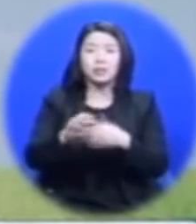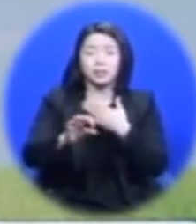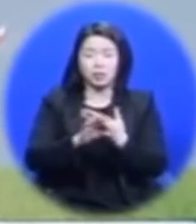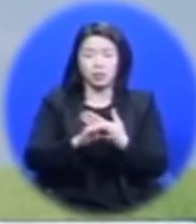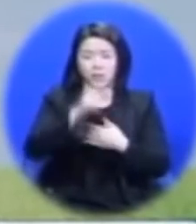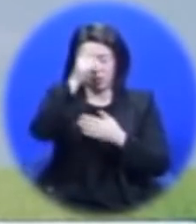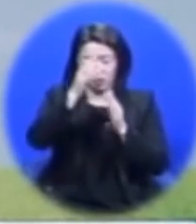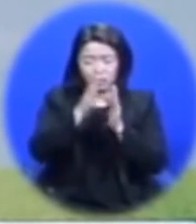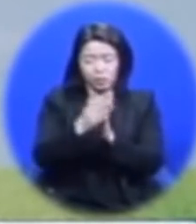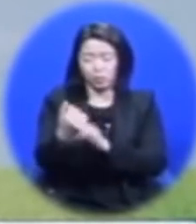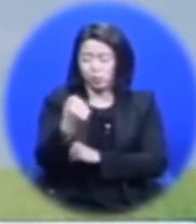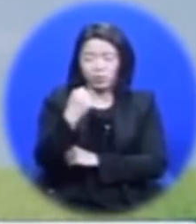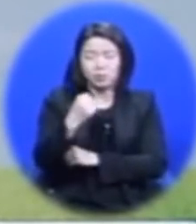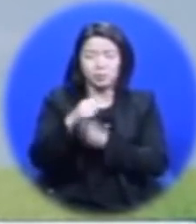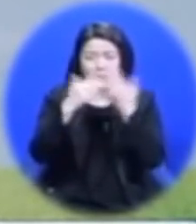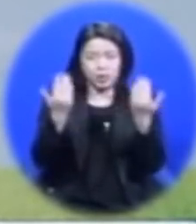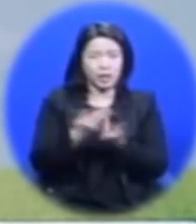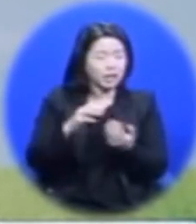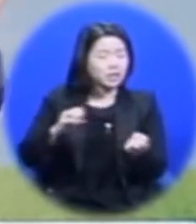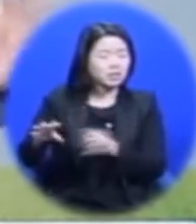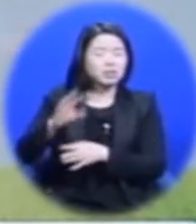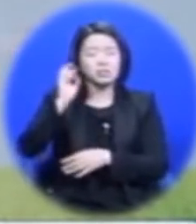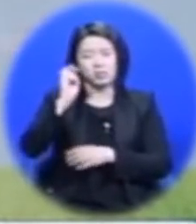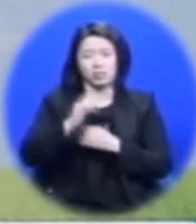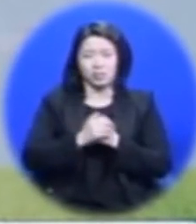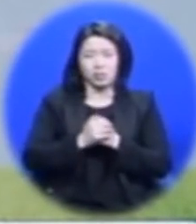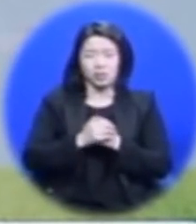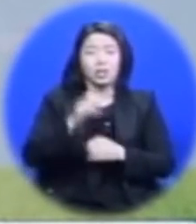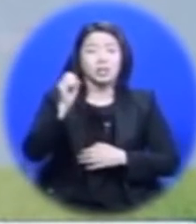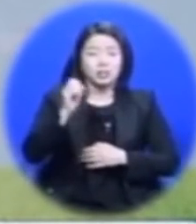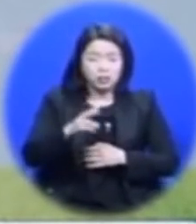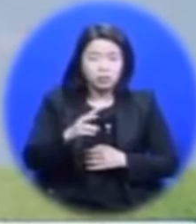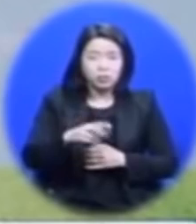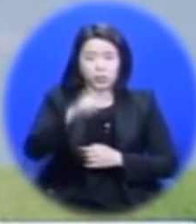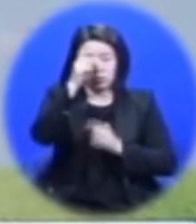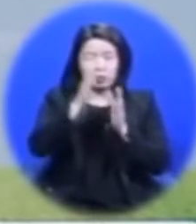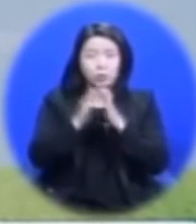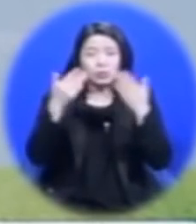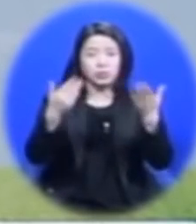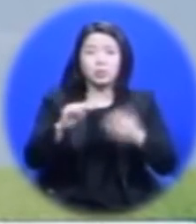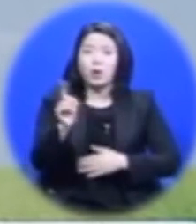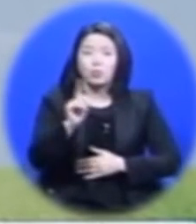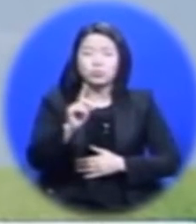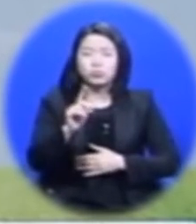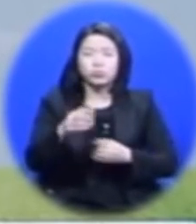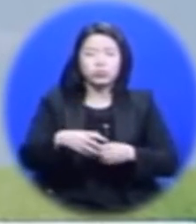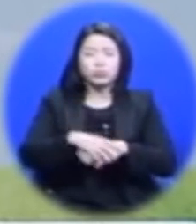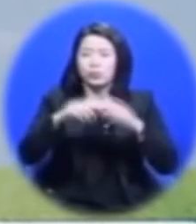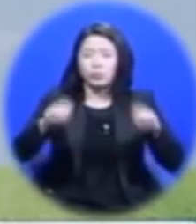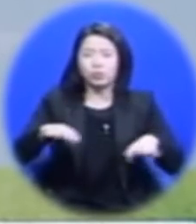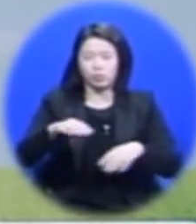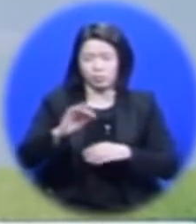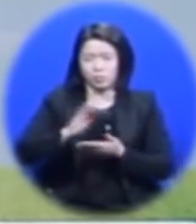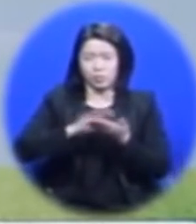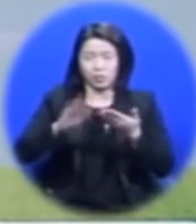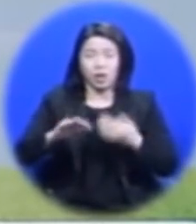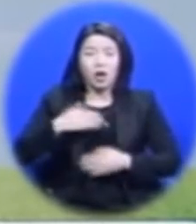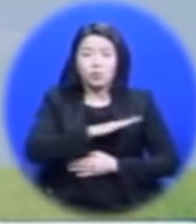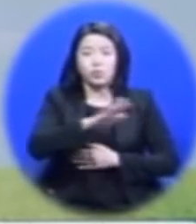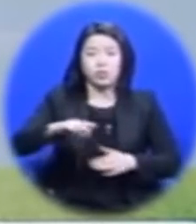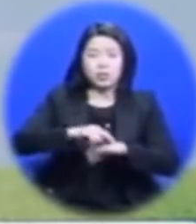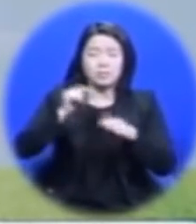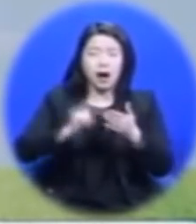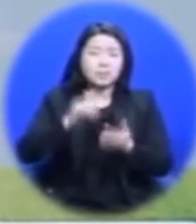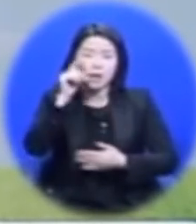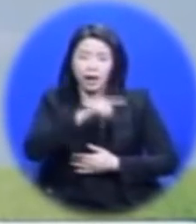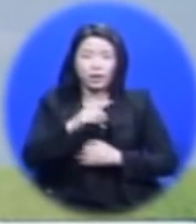기도 힘 다 잃어버릴 수밖에 없는. 그러고 기도를 하면 무슨 소용이 있냐면, 우리 마음이 악한데,